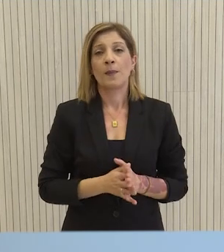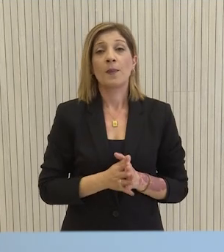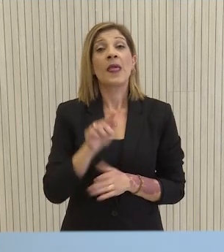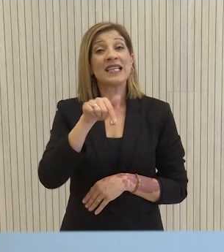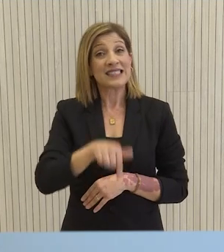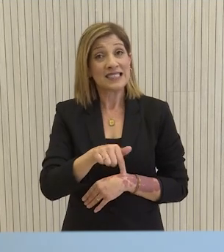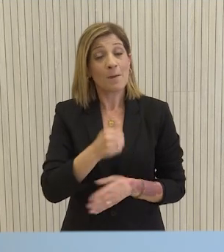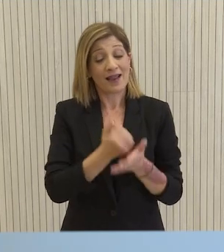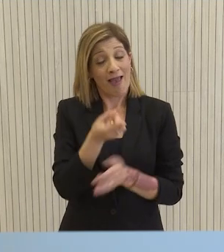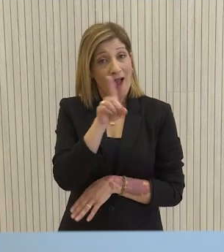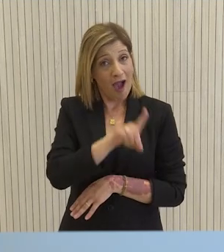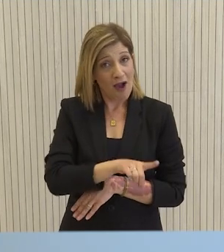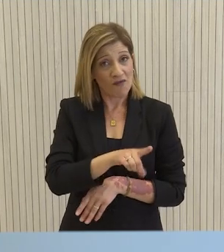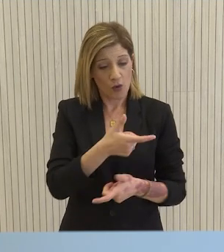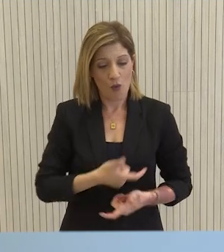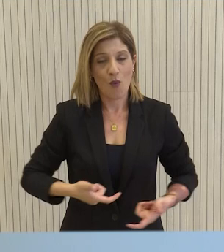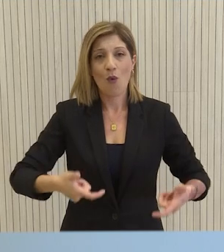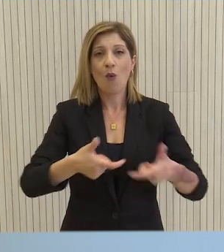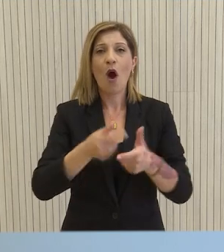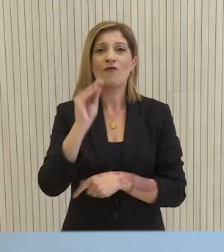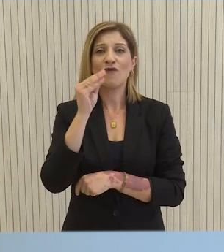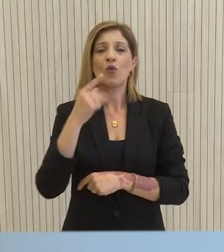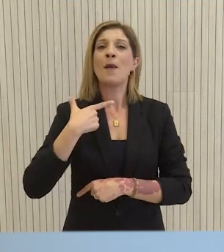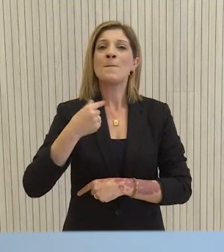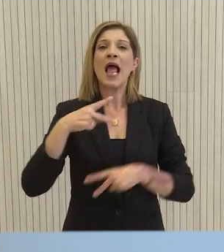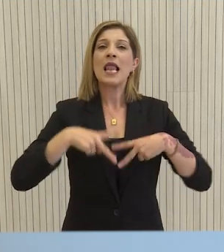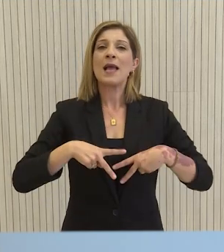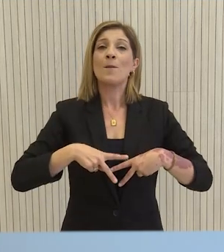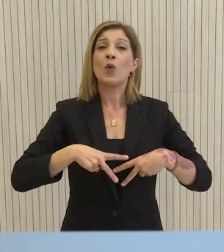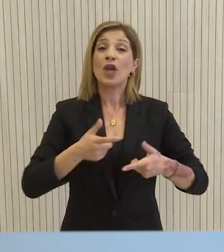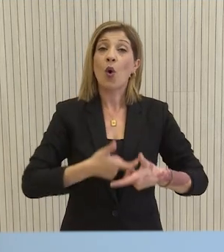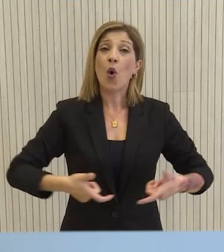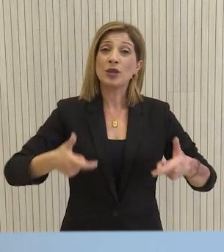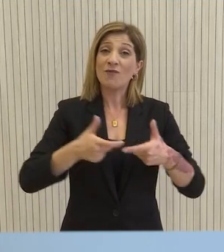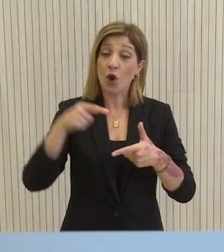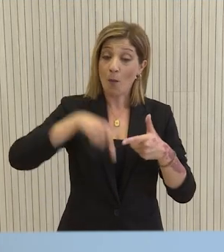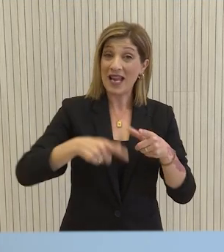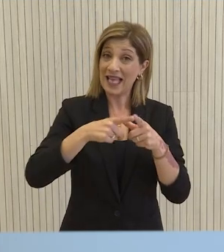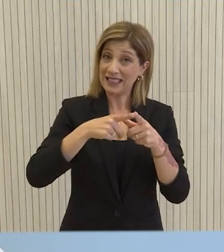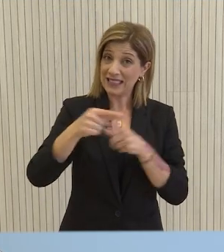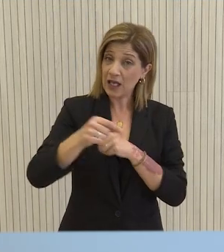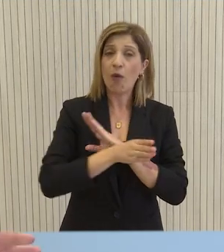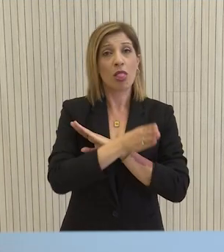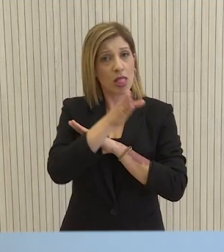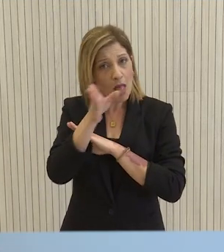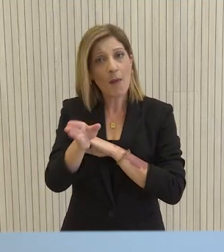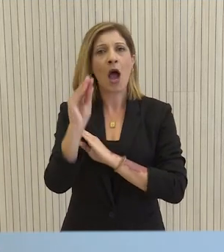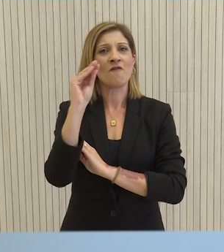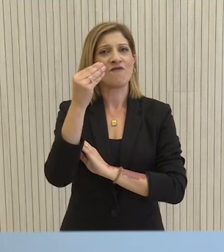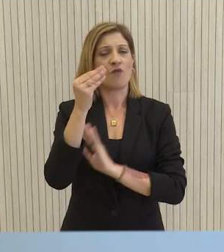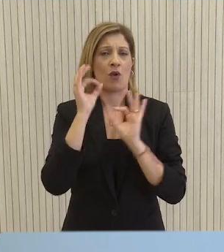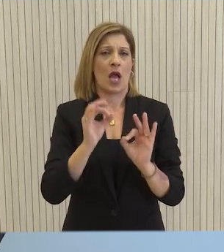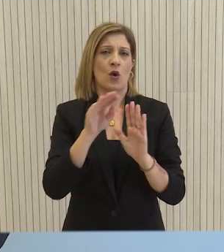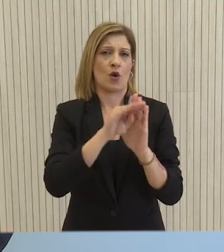Τόσο σήμερα, όσο και κατά την αυριανή συνεδρία της Βουλής των Αντιπροσώπων, τα μέλη του Υπουργικού Συμβουλίου που δεν απουσιάζουν στο εξωτερικό θα παρευρεθούν στη συζήτηση σύμφωνα με τον